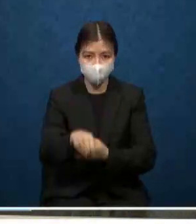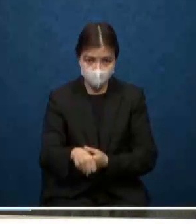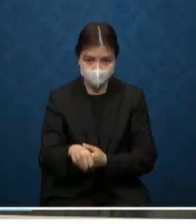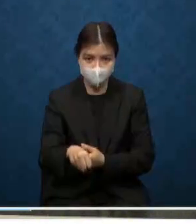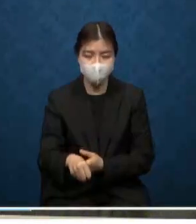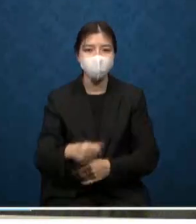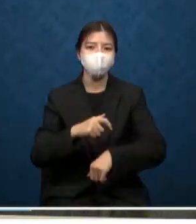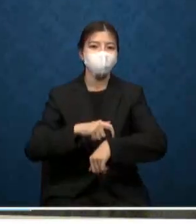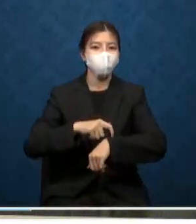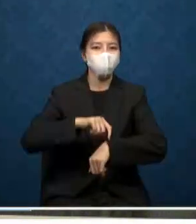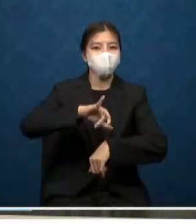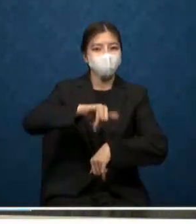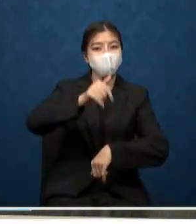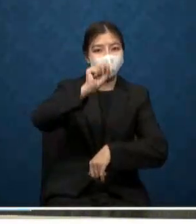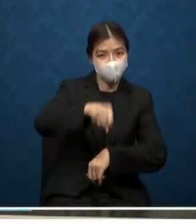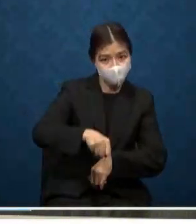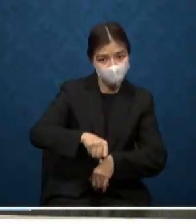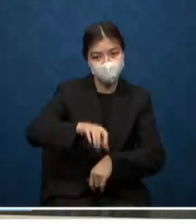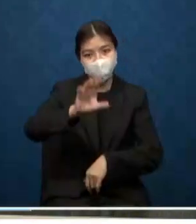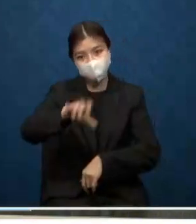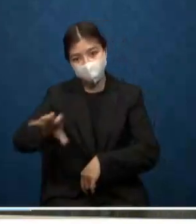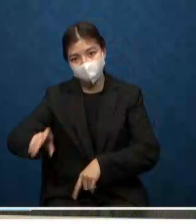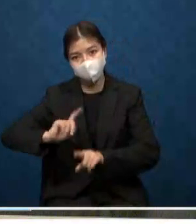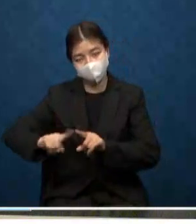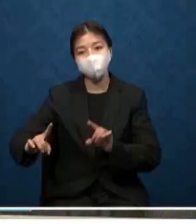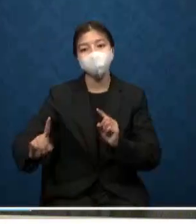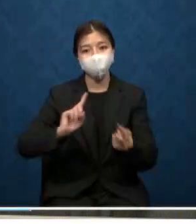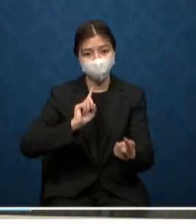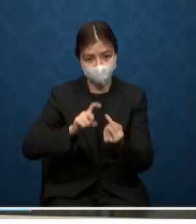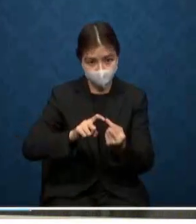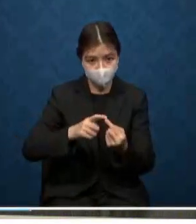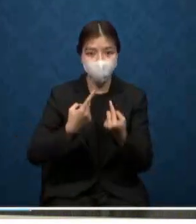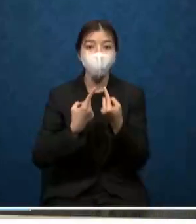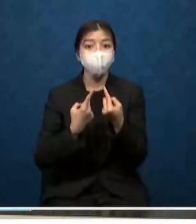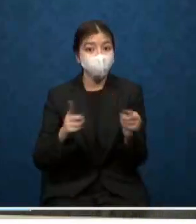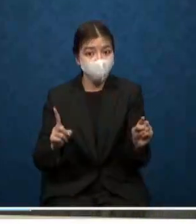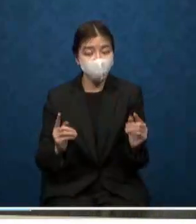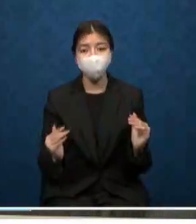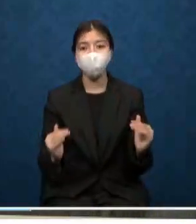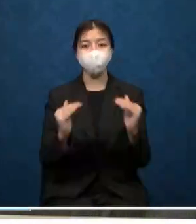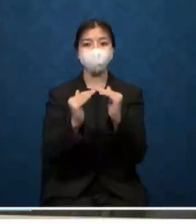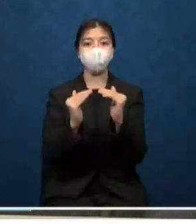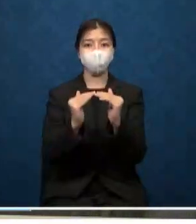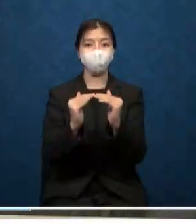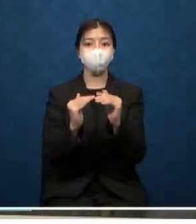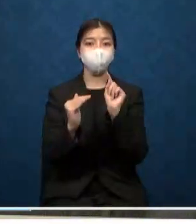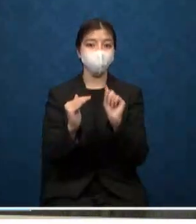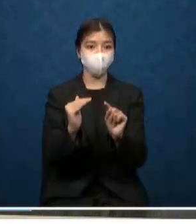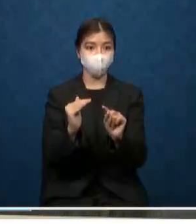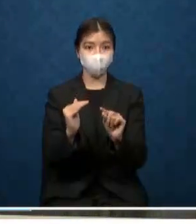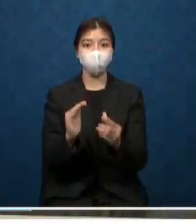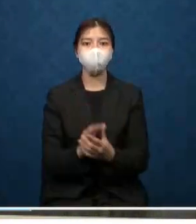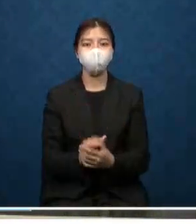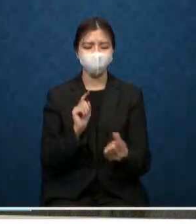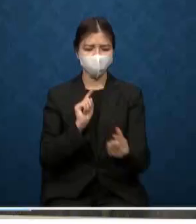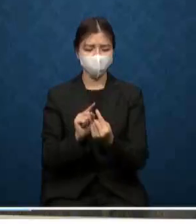บางเวลาณบางสถานที่แต่โดยแท้จริงแล้วความเสมอภาคทางเพศคงจะเป็นเรื่องของ